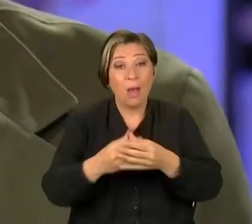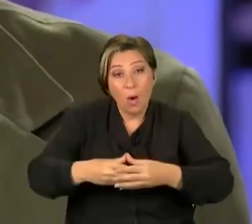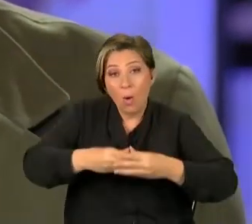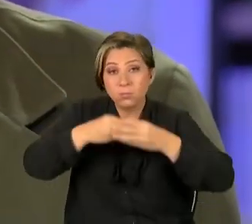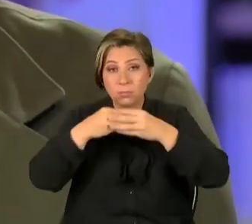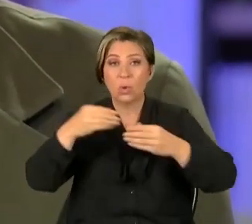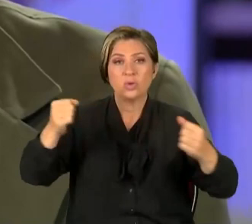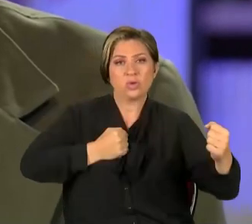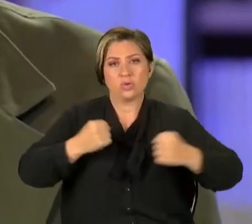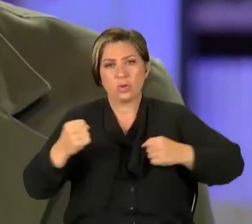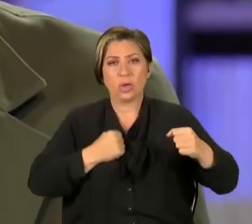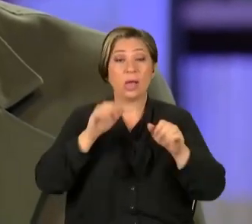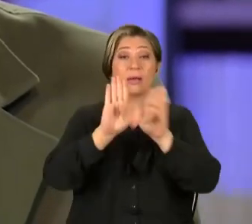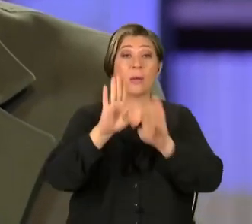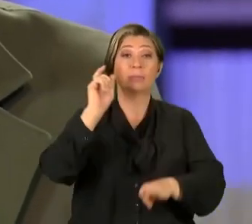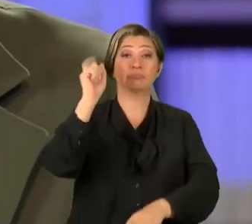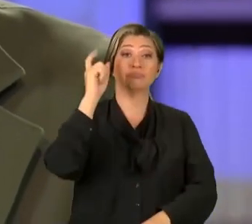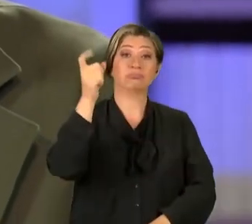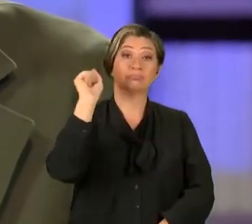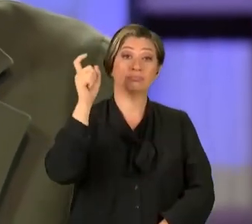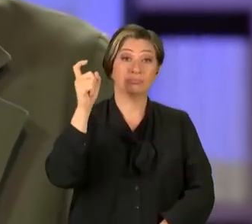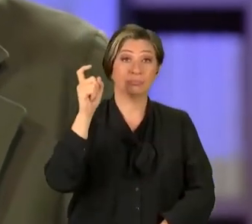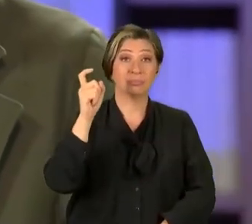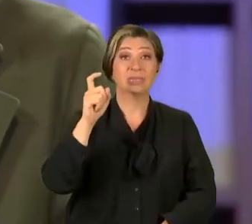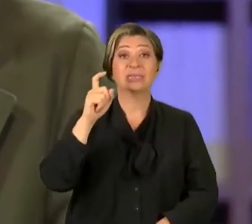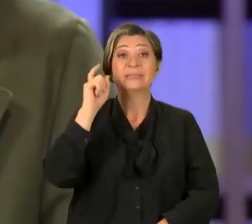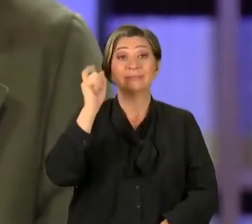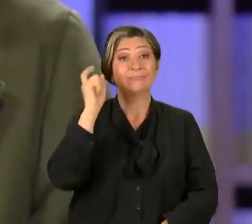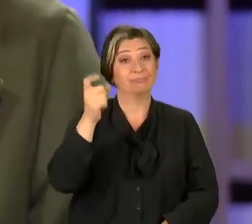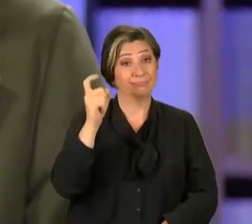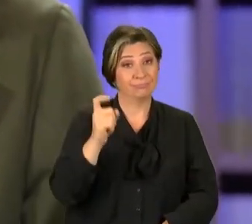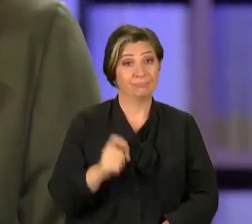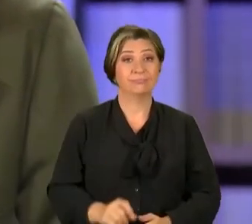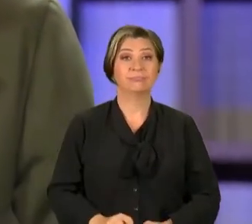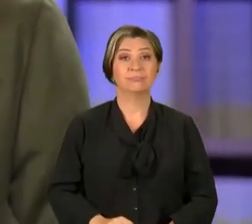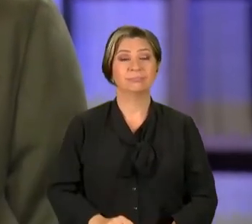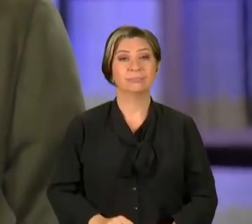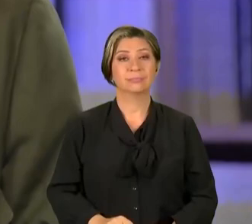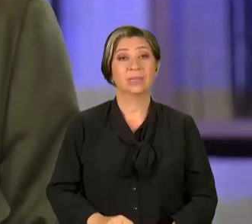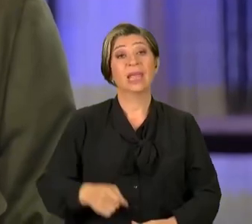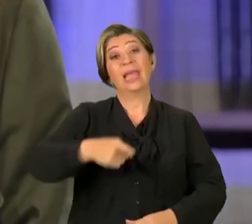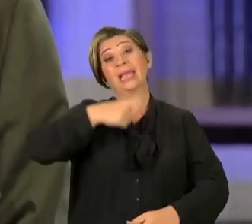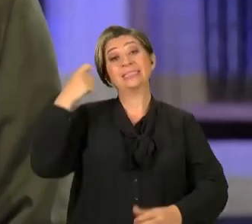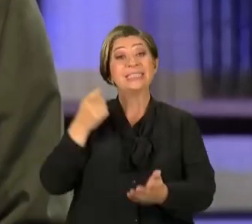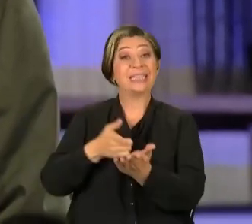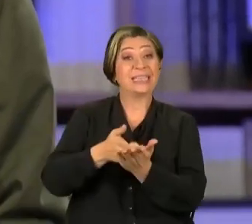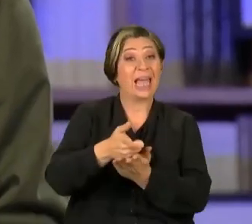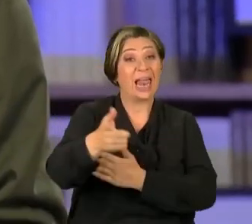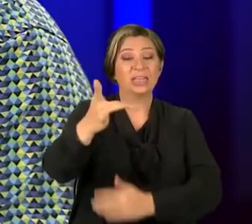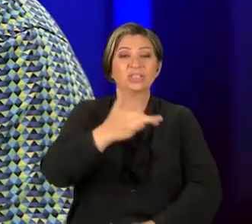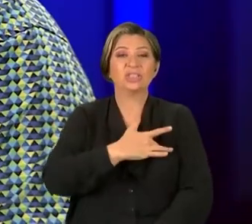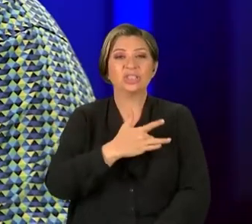Kong Kapı çalıyor din ding dong ding dong eski tarlalar